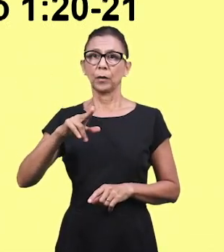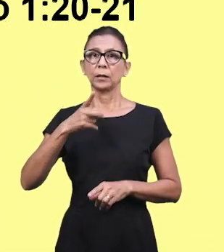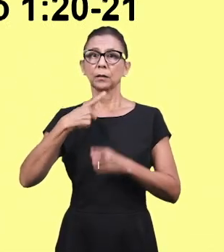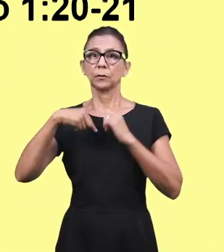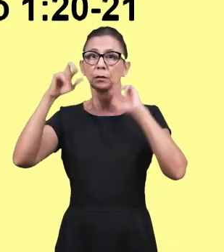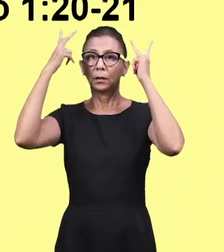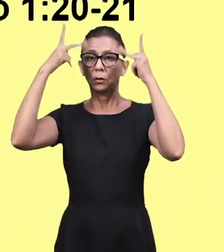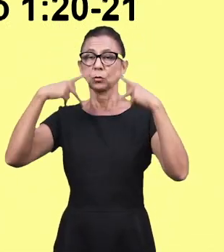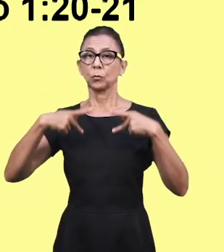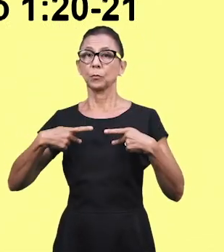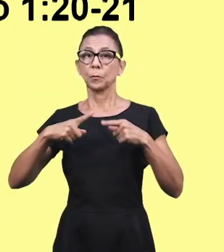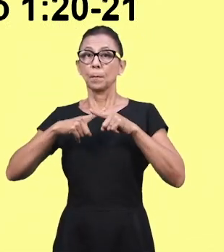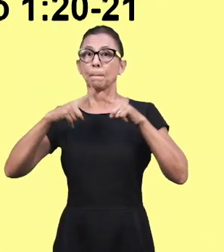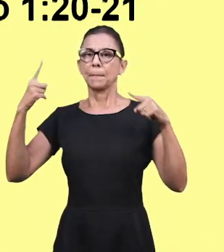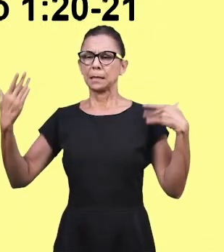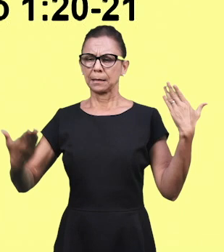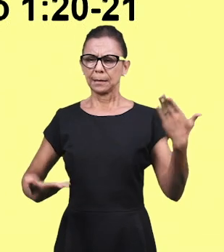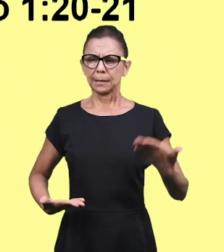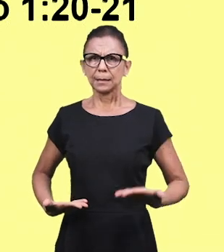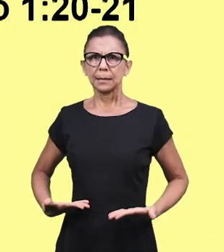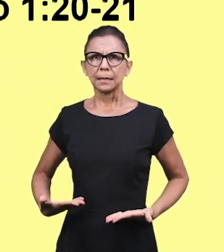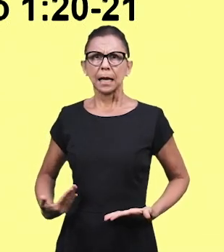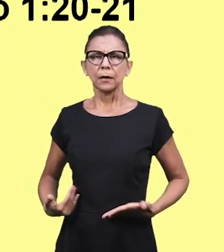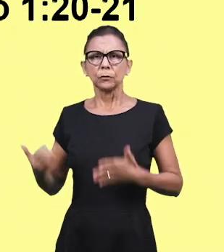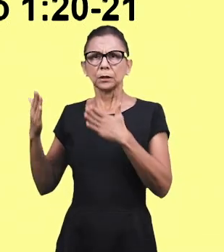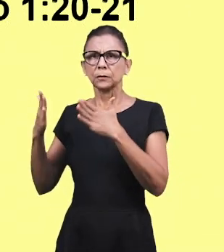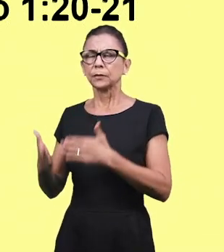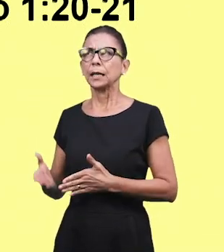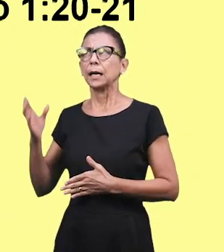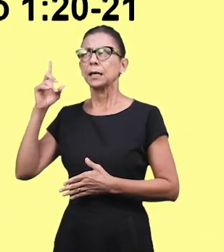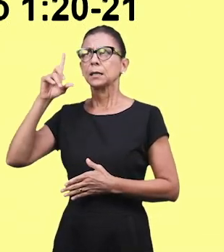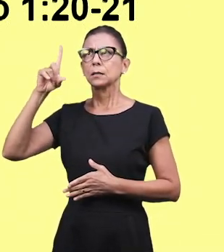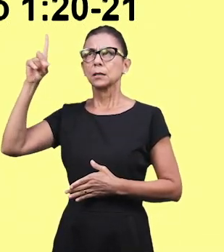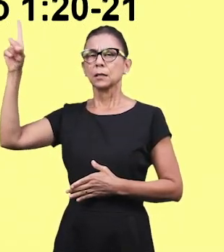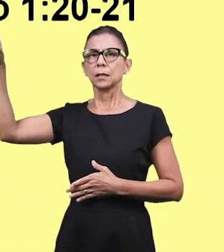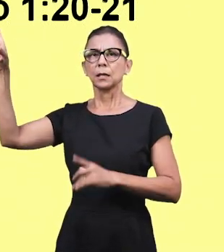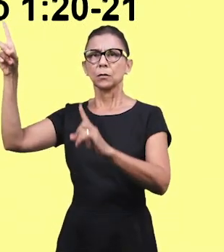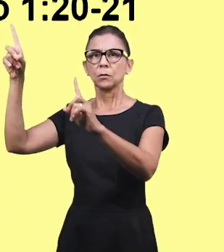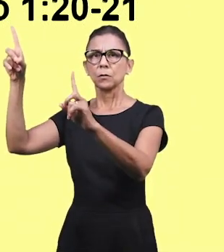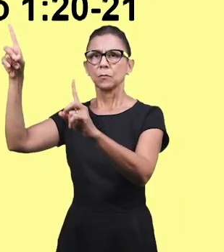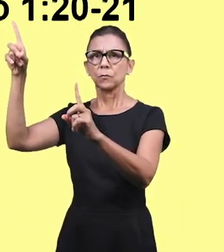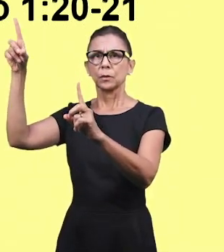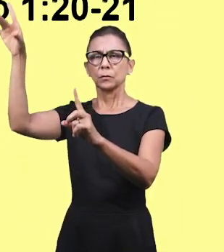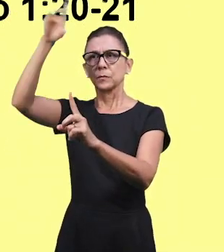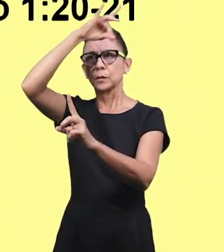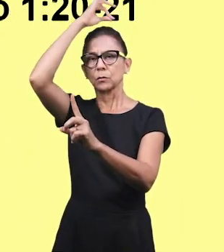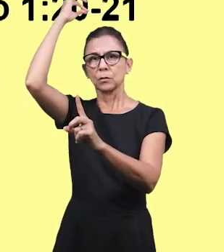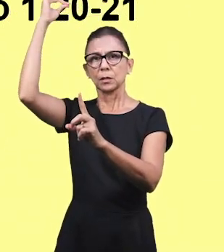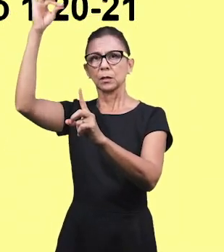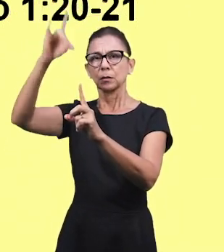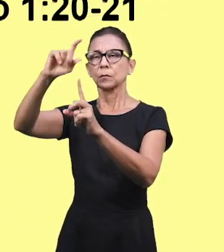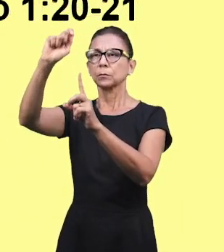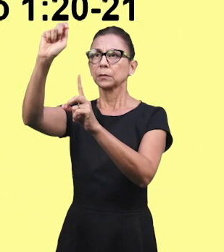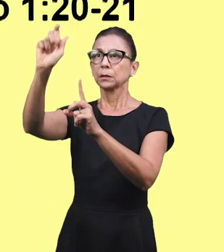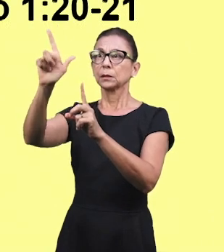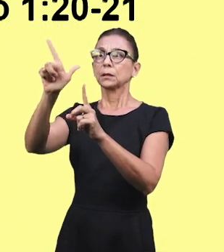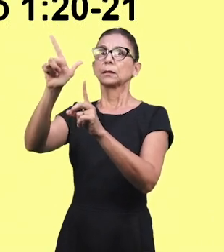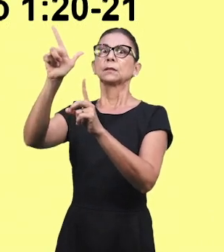volontés d'homme, aucun homme, mais les hommes saints de Dieu ont parlé inspirés par le Saint-Esprit.